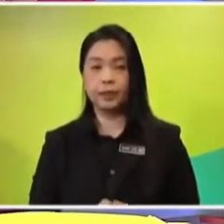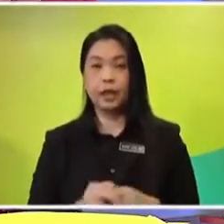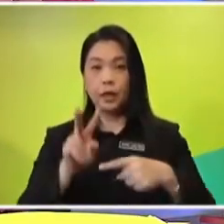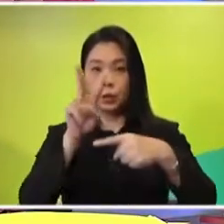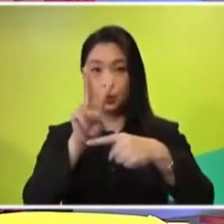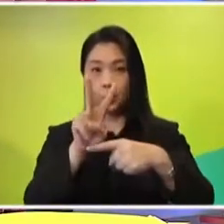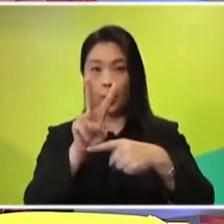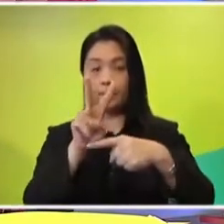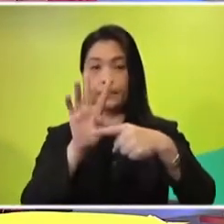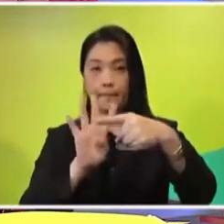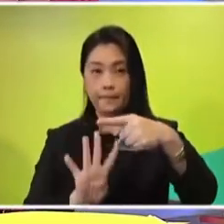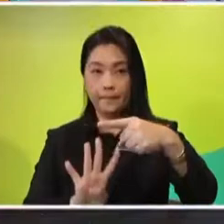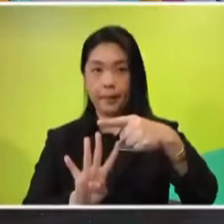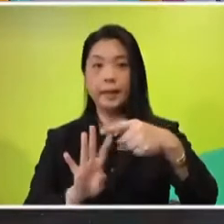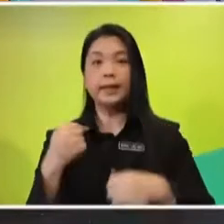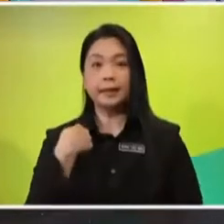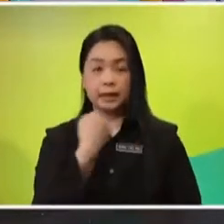2/4 ini kita boleh tulis